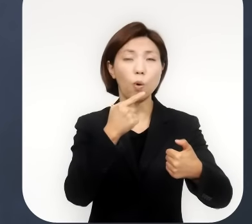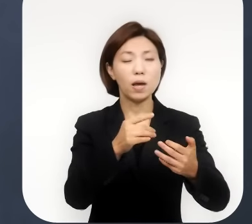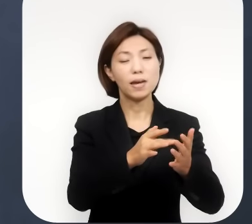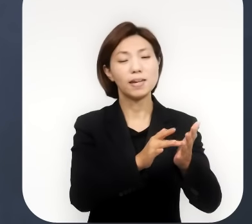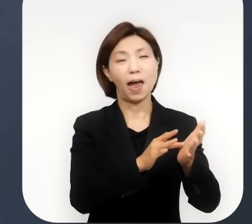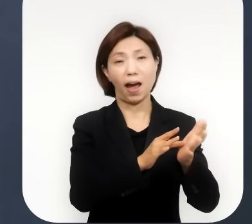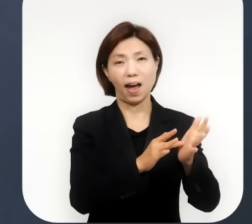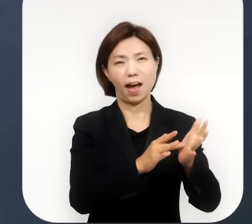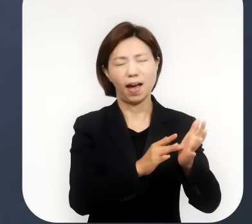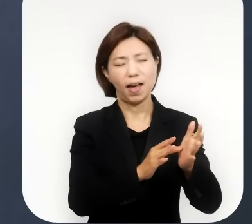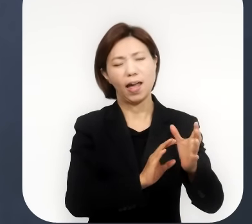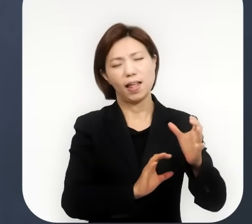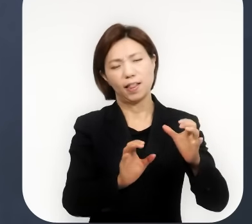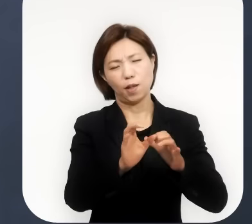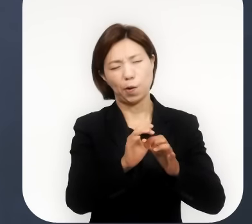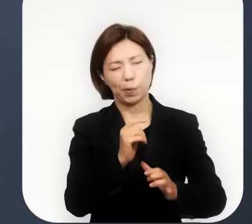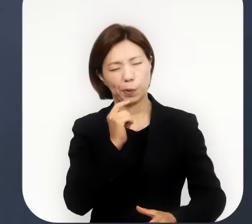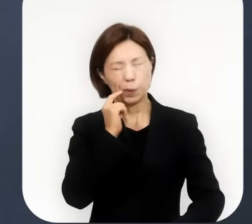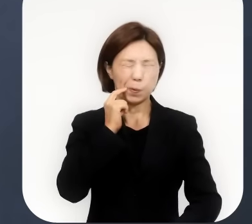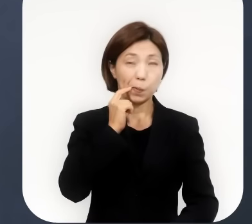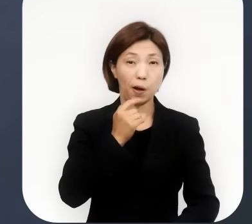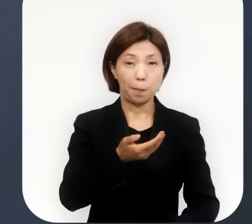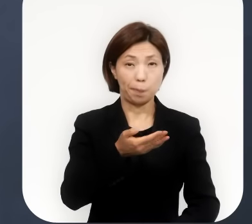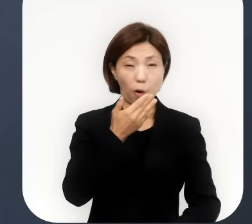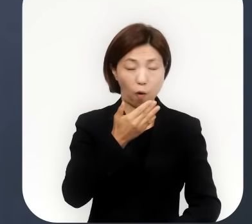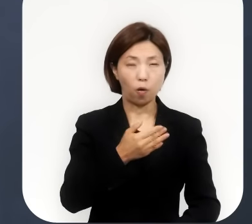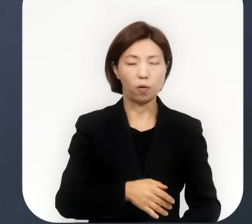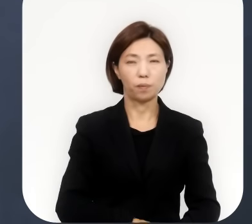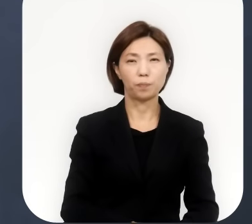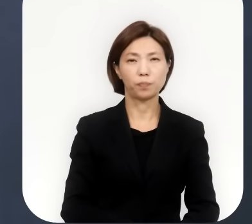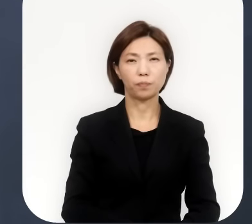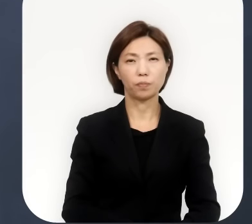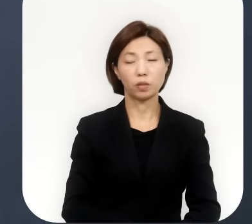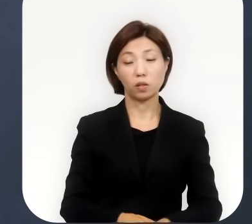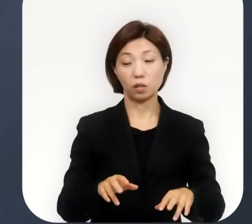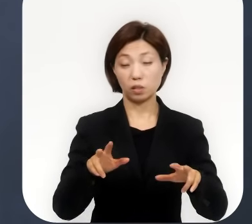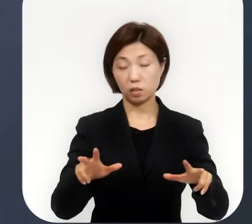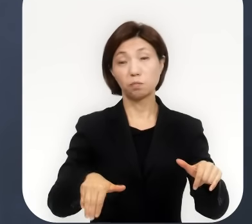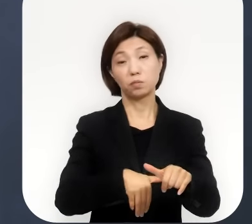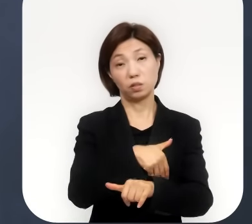상담회가 약을 조금 더 높여야 되고 그다음에